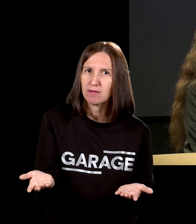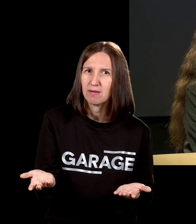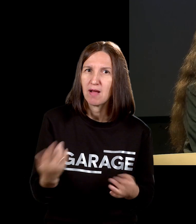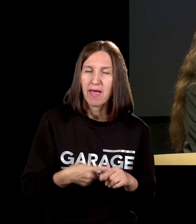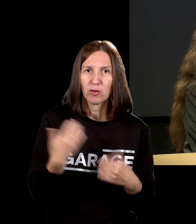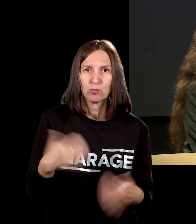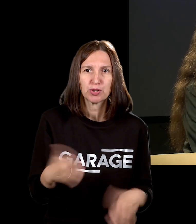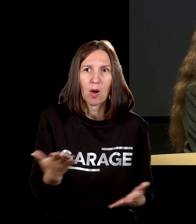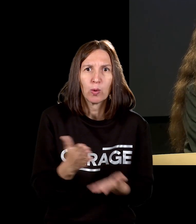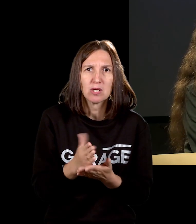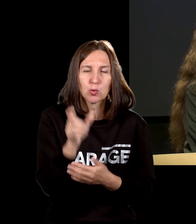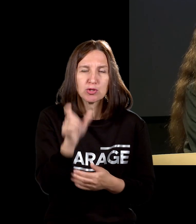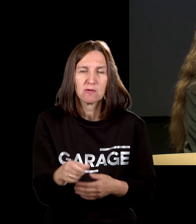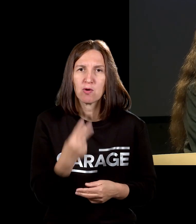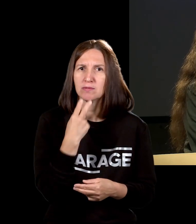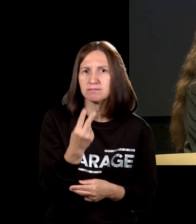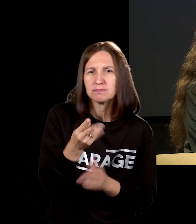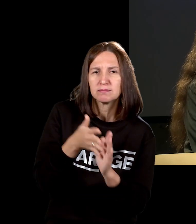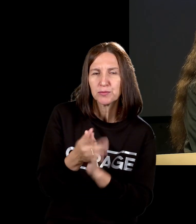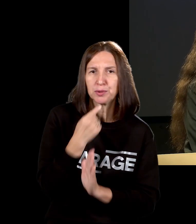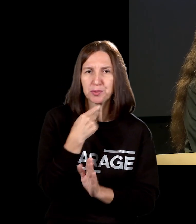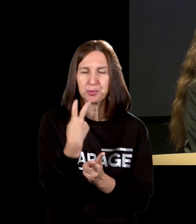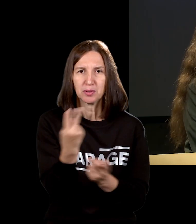если это существо, в котором нам уже очень сложно